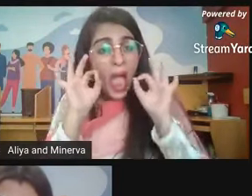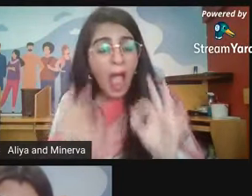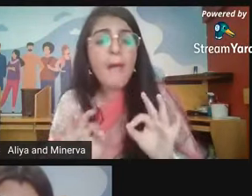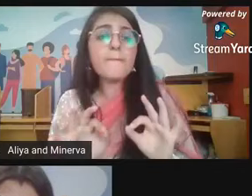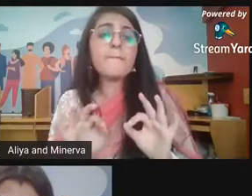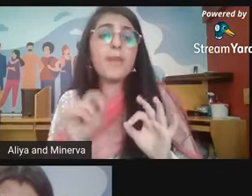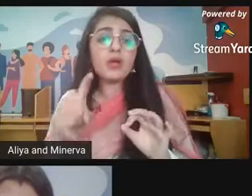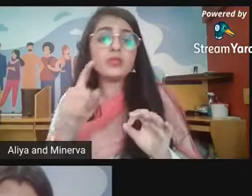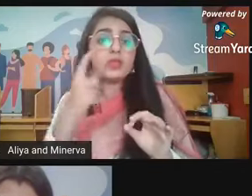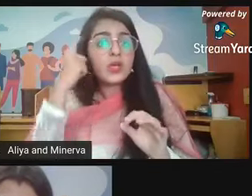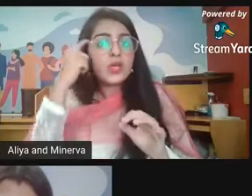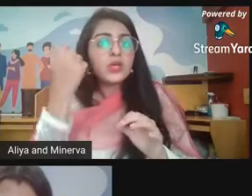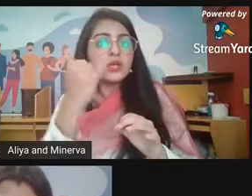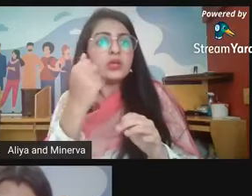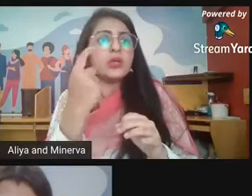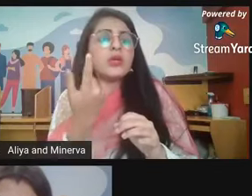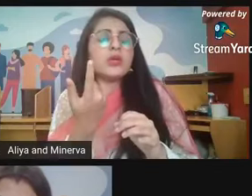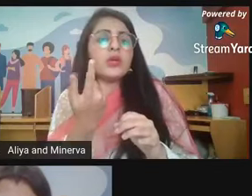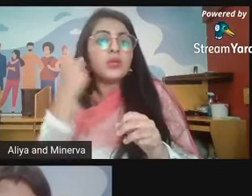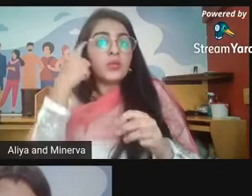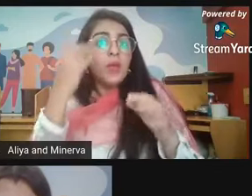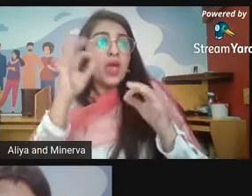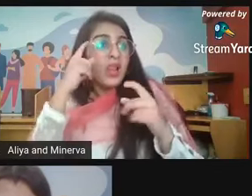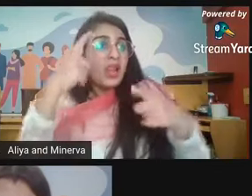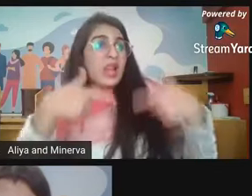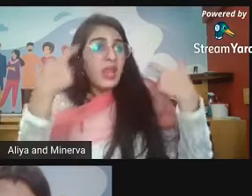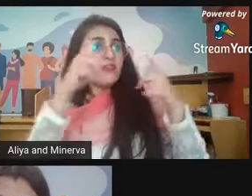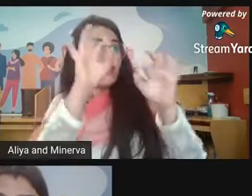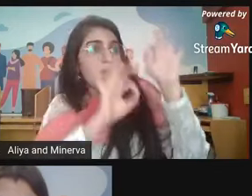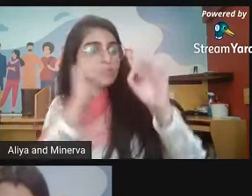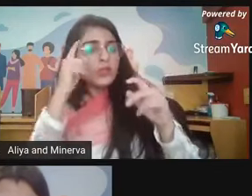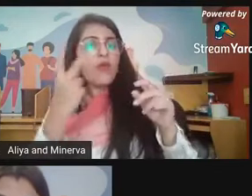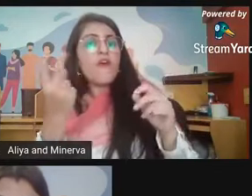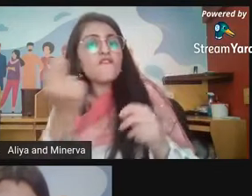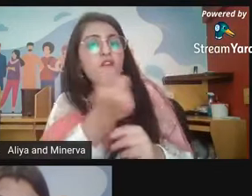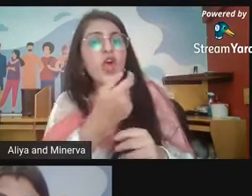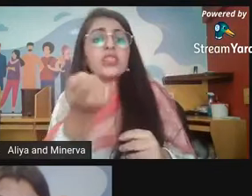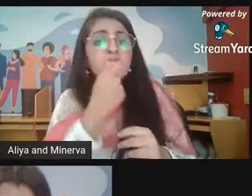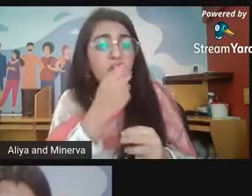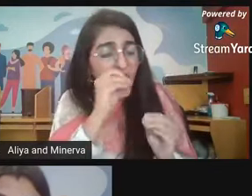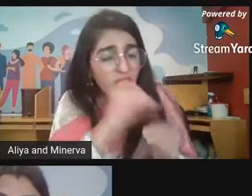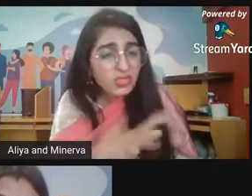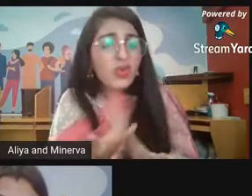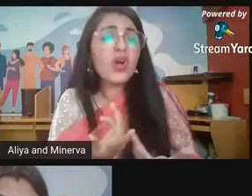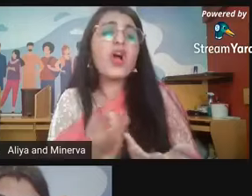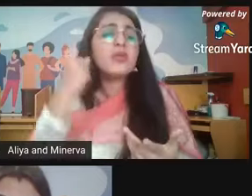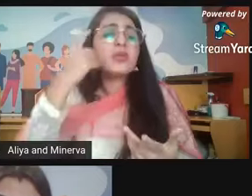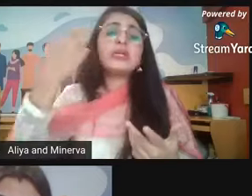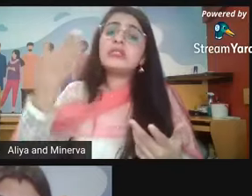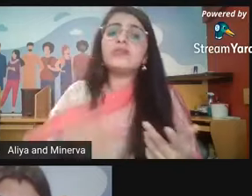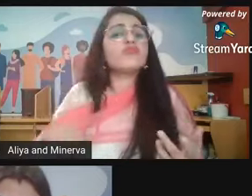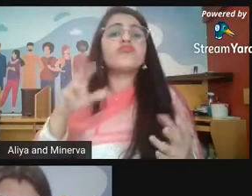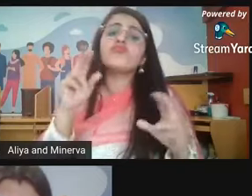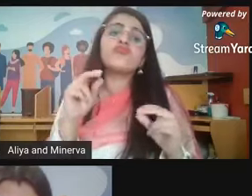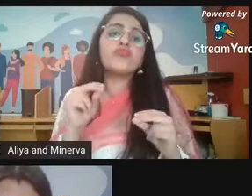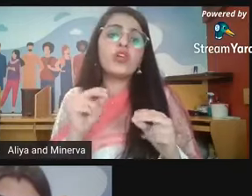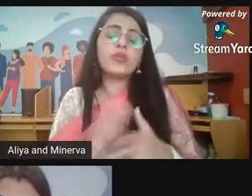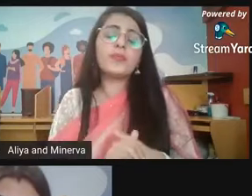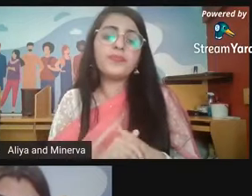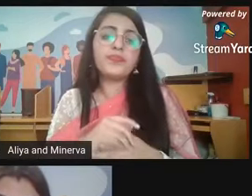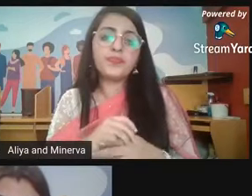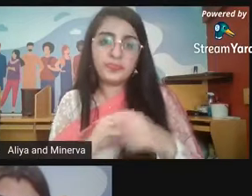वी कैन ओनली मेक समबडीज लाइफ बेटर बाय गिविंग देम सर्टेन मेडिकेशंस एंड देन वी कैन नॉट गो फॉर ट्रीटमेंट, एनी